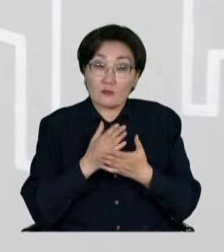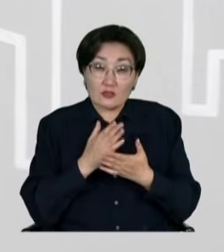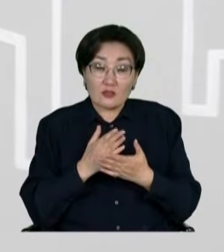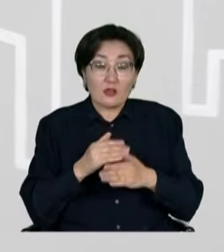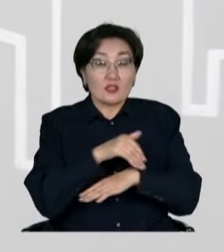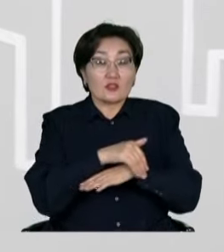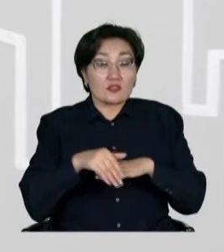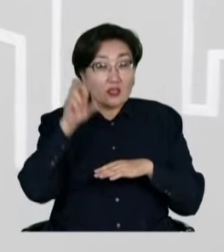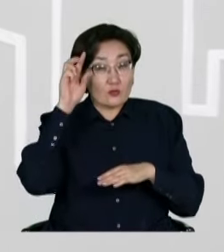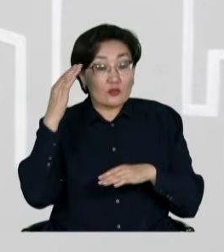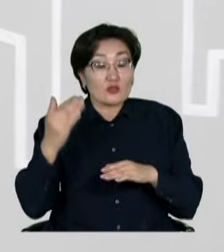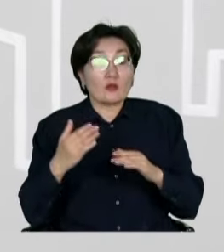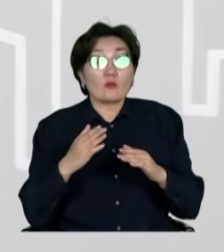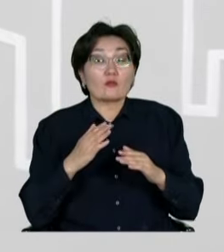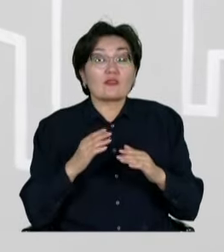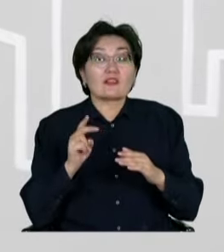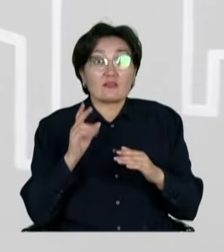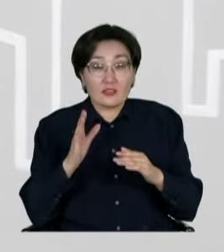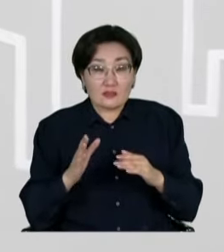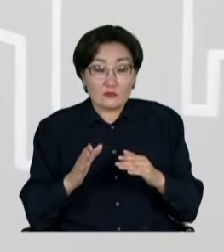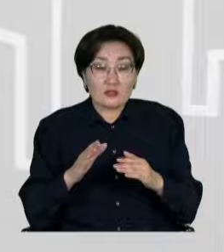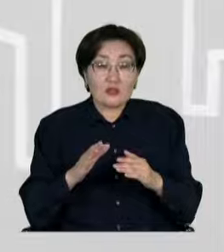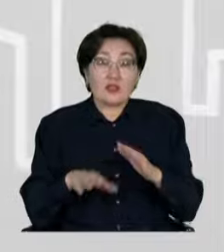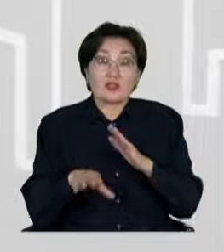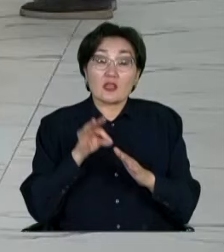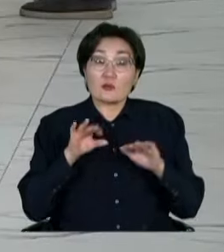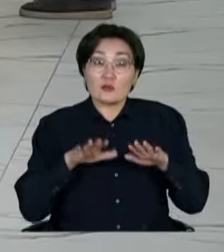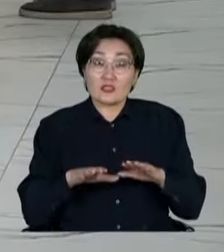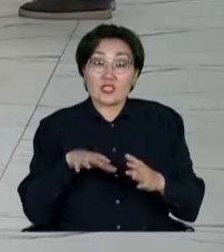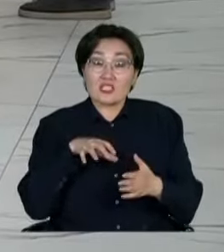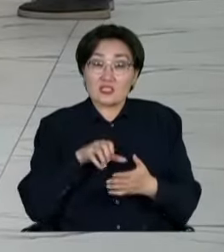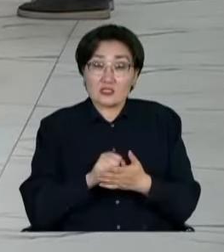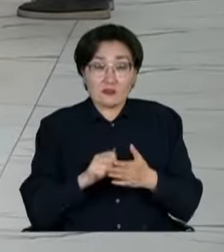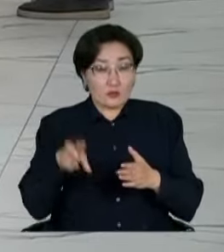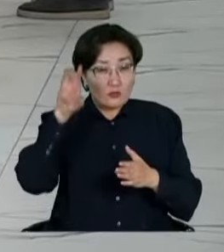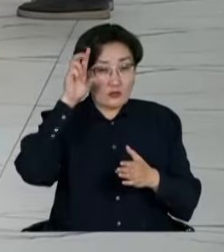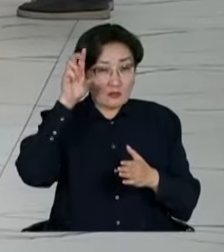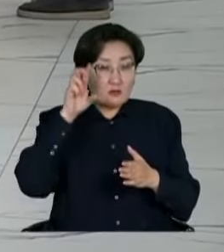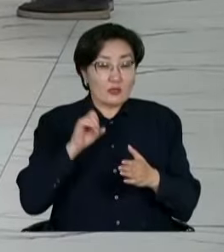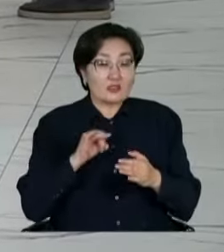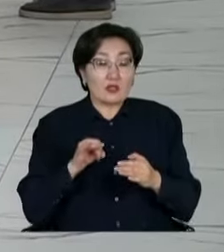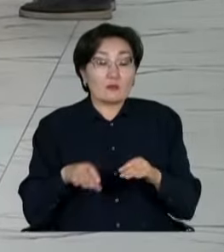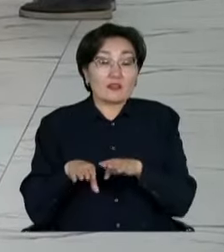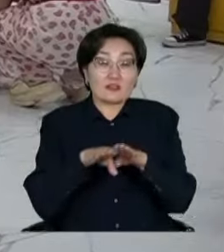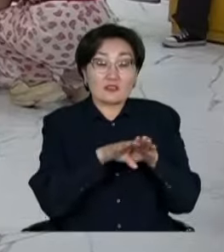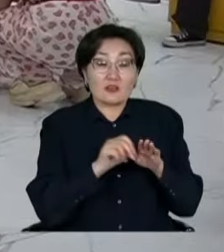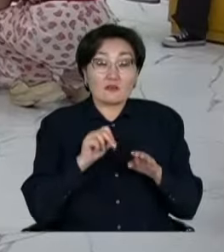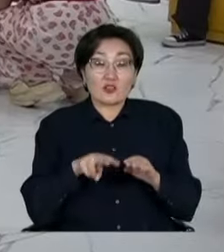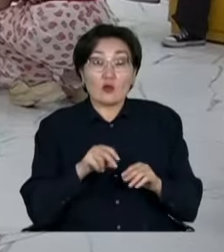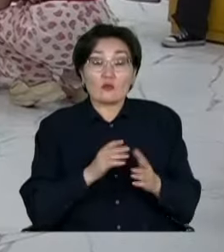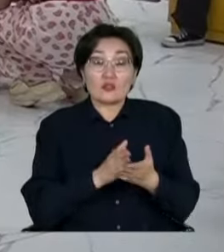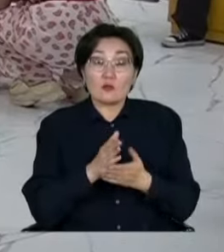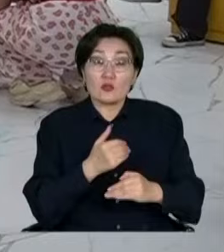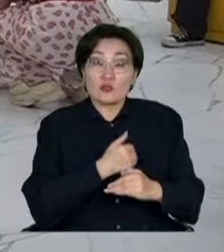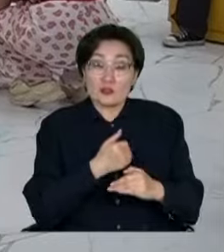за рубежом имущество. Кандидаты это на выборную должность, на занятие государственных и приравненных к ним функций,